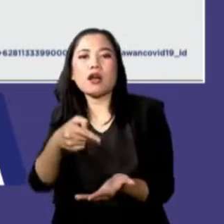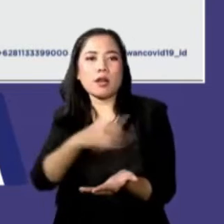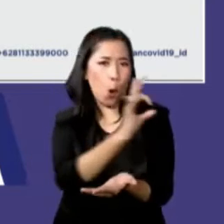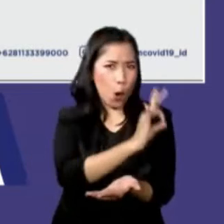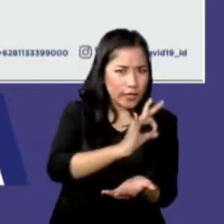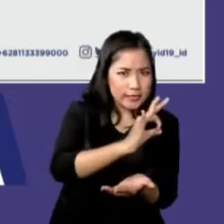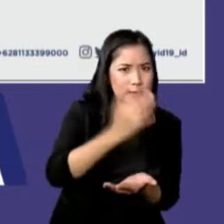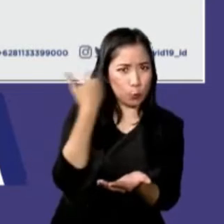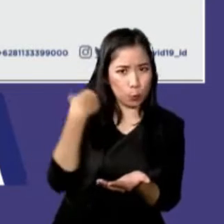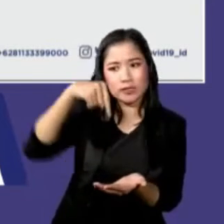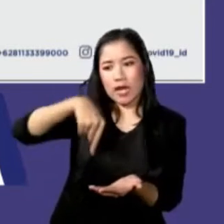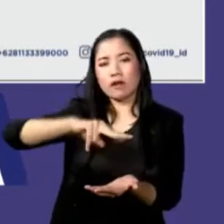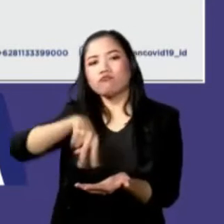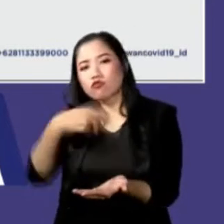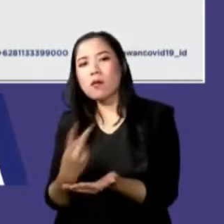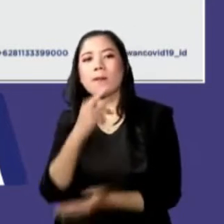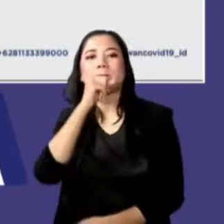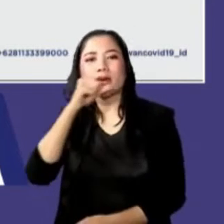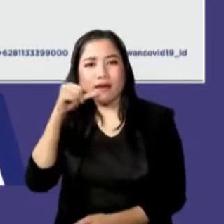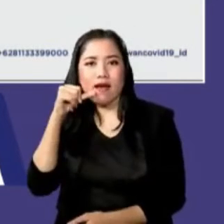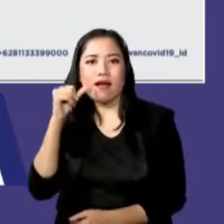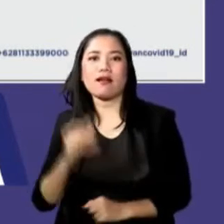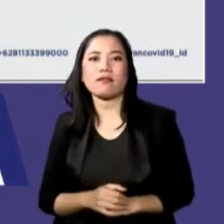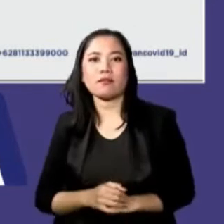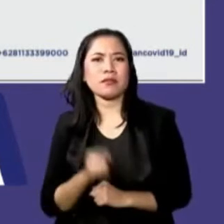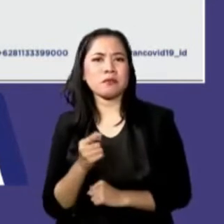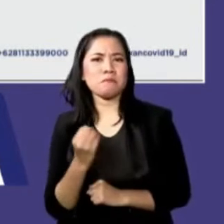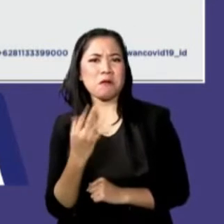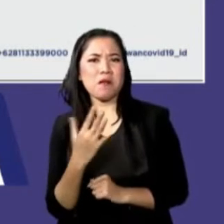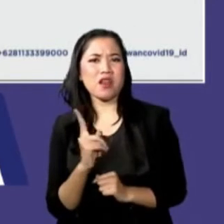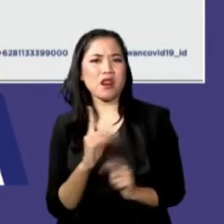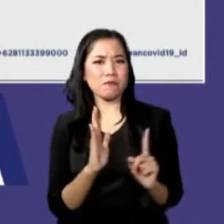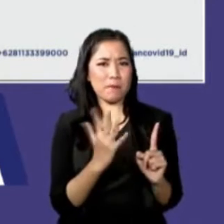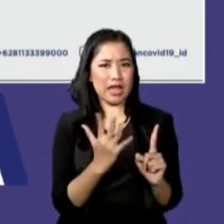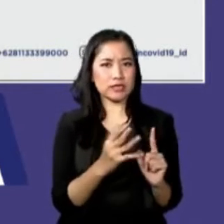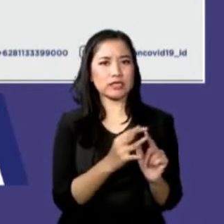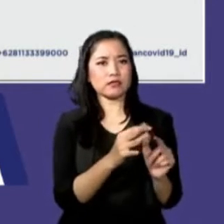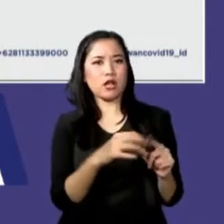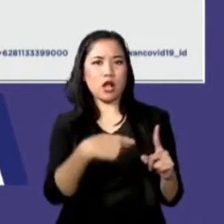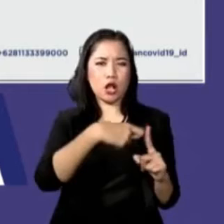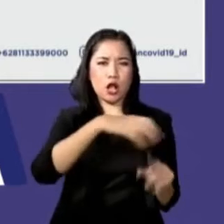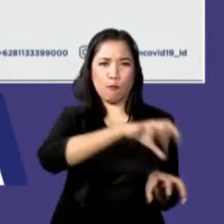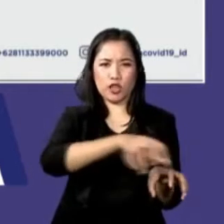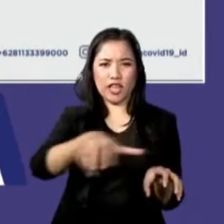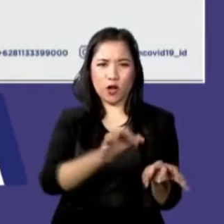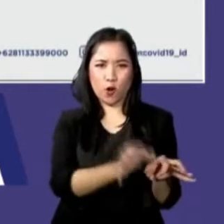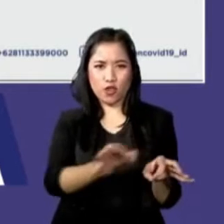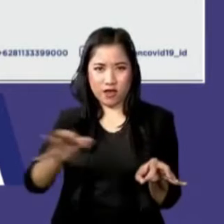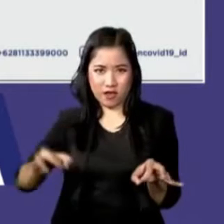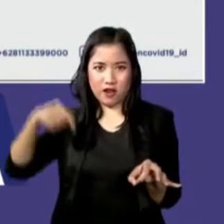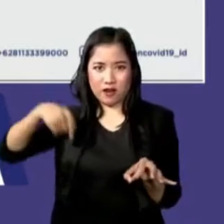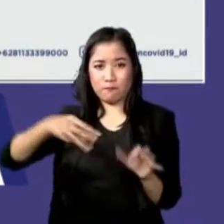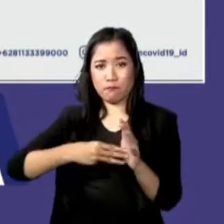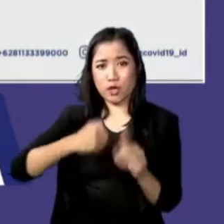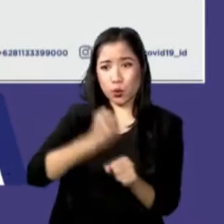zona oranye ke zona merah ini. Sebanyak 15 kabupaten kota di Jawa Tengah pada